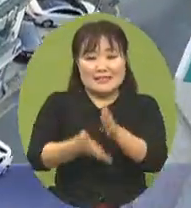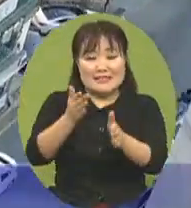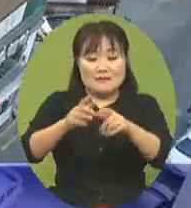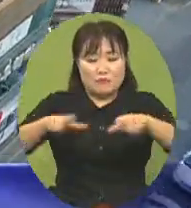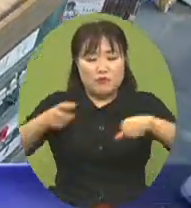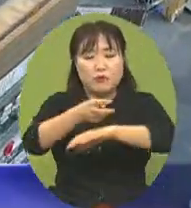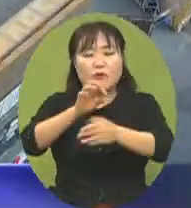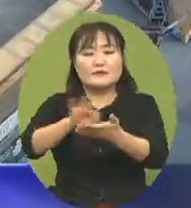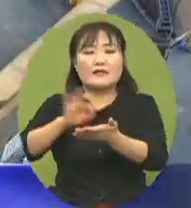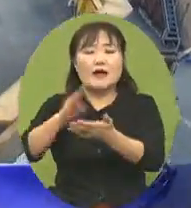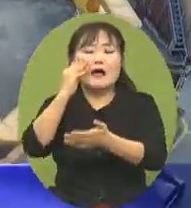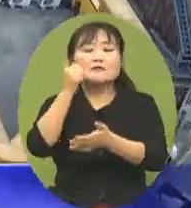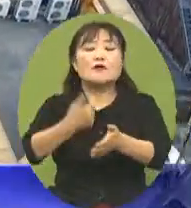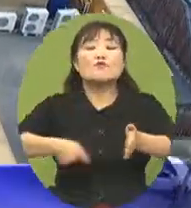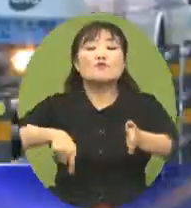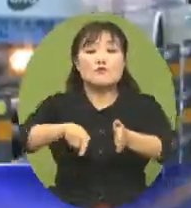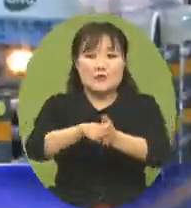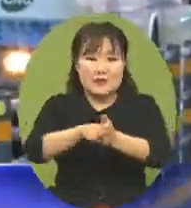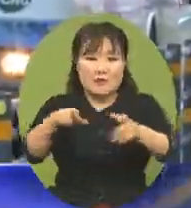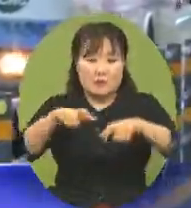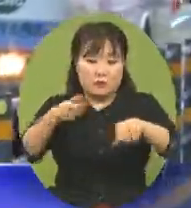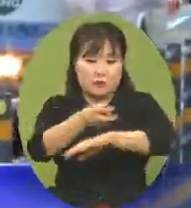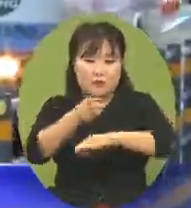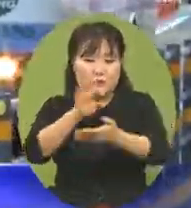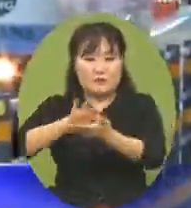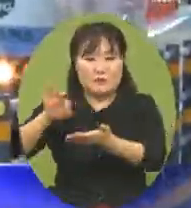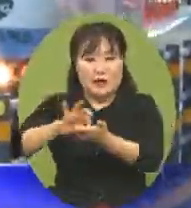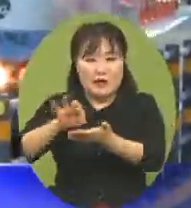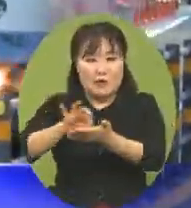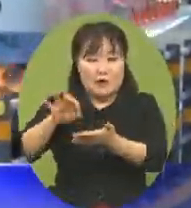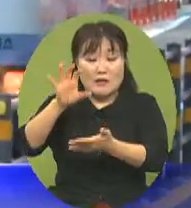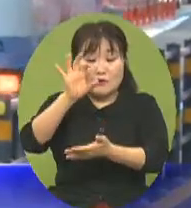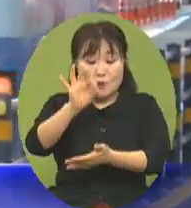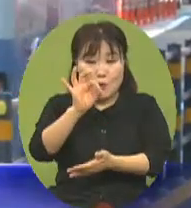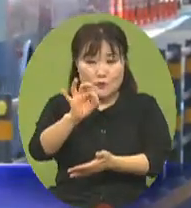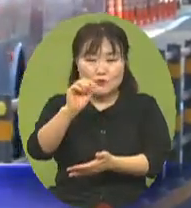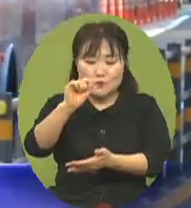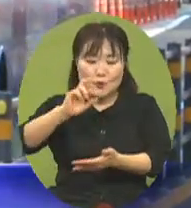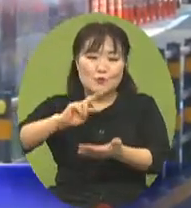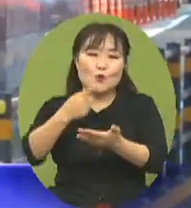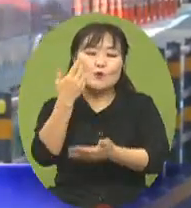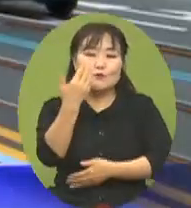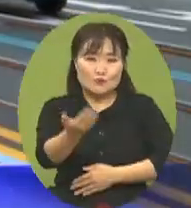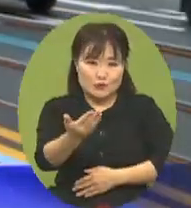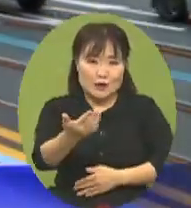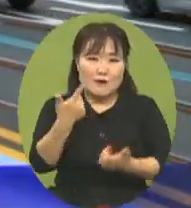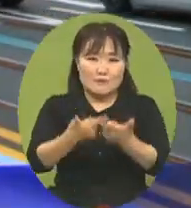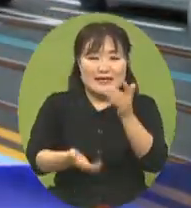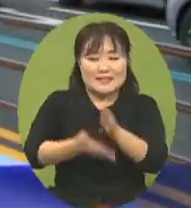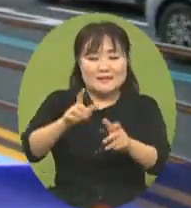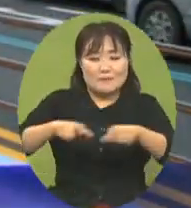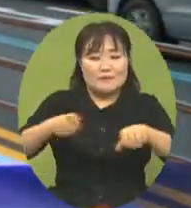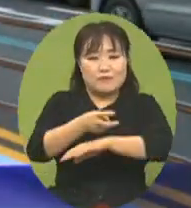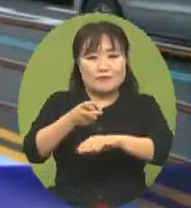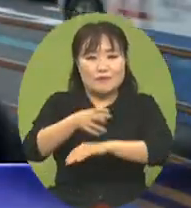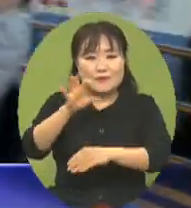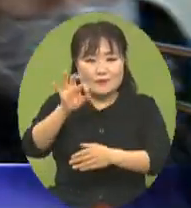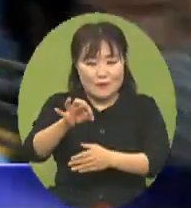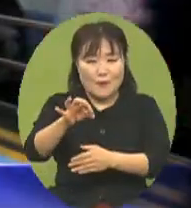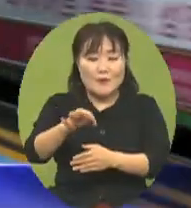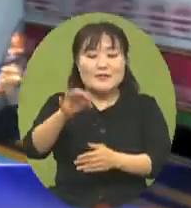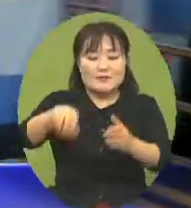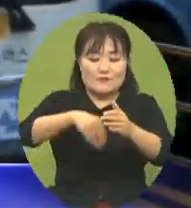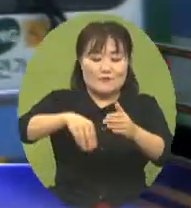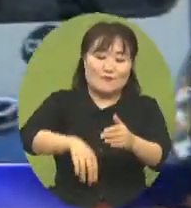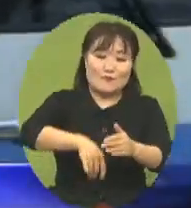부산시가 대중교통 이용 활성화를 위해 대중교통에 사용한 교통비의 일부를 되돌려주는 부산시 대중교통비